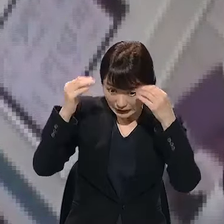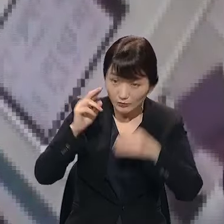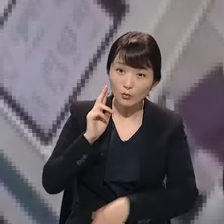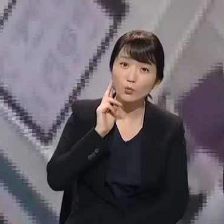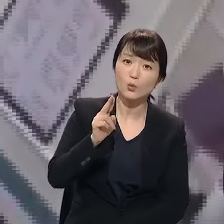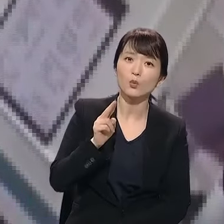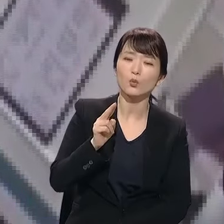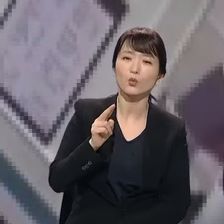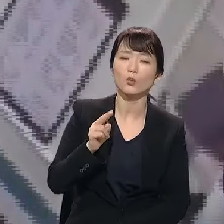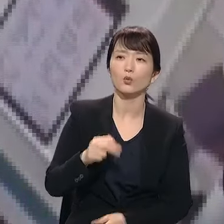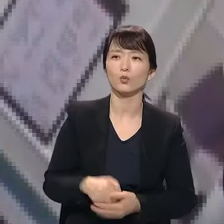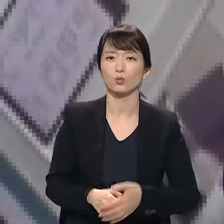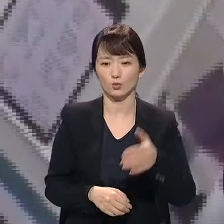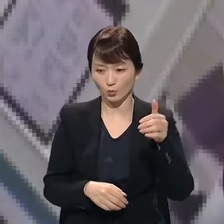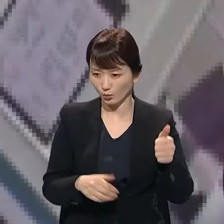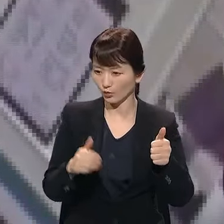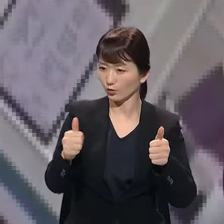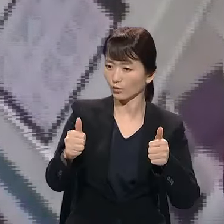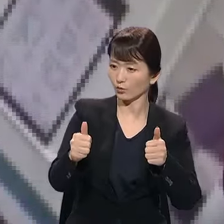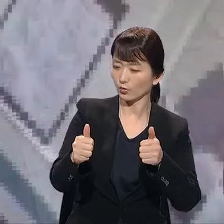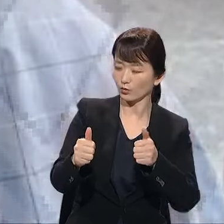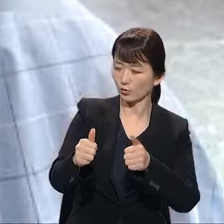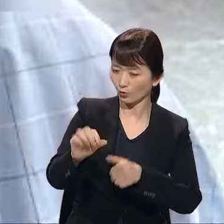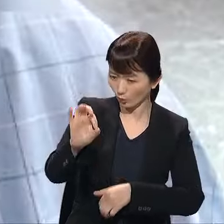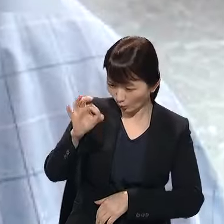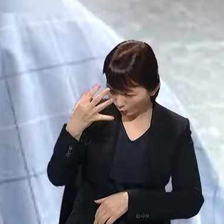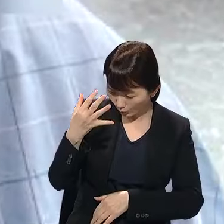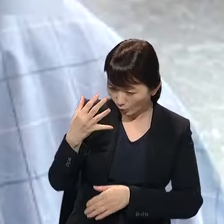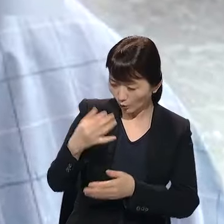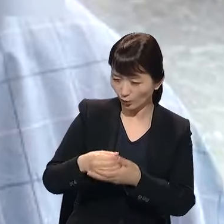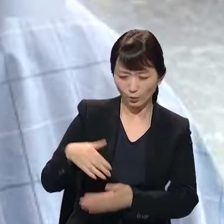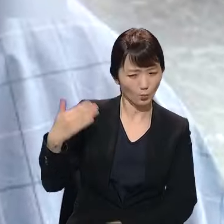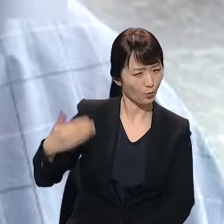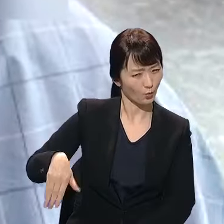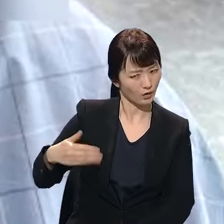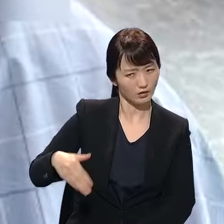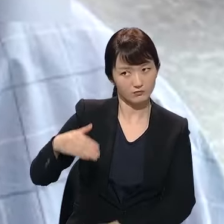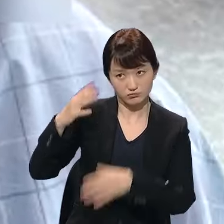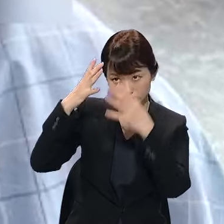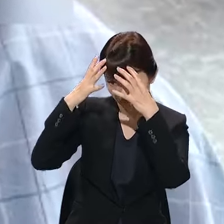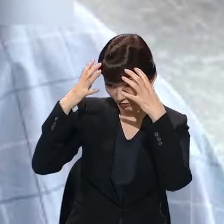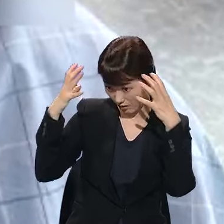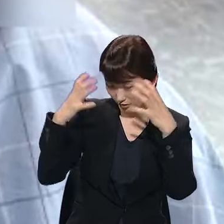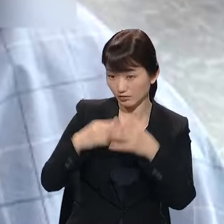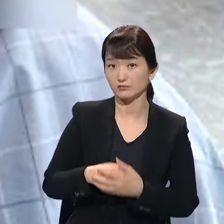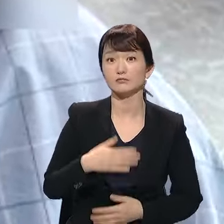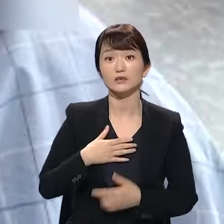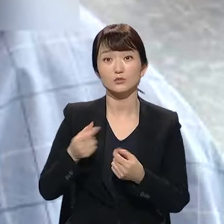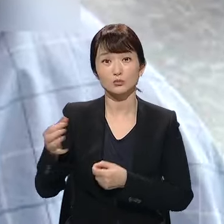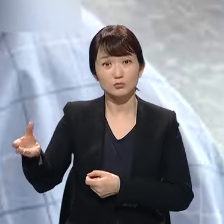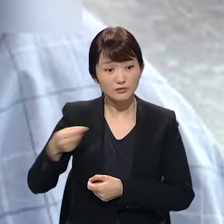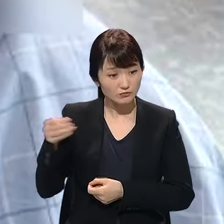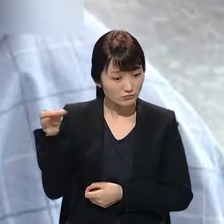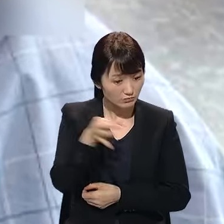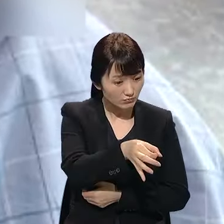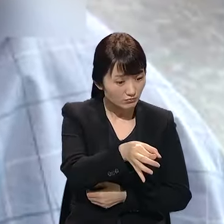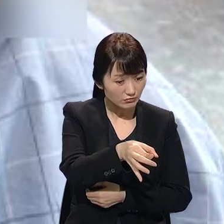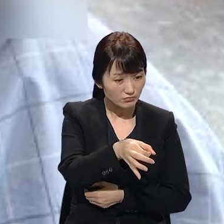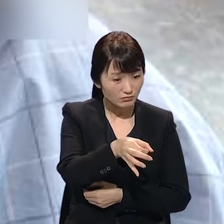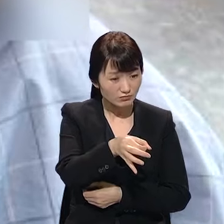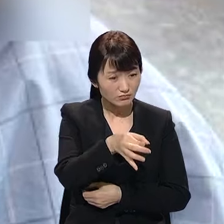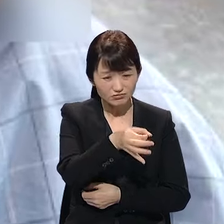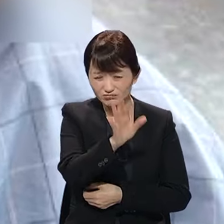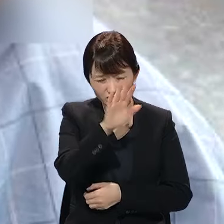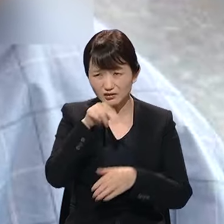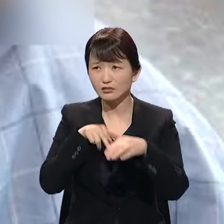솜씨로 완전 풍성한 사람처럼 만들어 놨어 저렇게 저 같으면 대출 받아서라도 돈을 냈을 것 같은데 그걸 먹지를